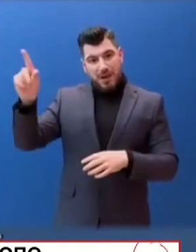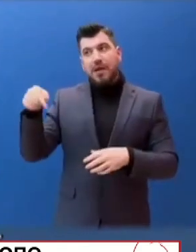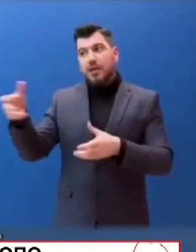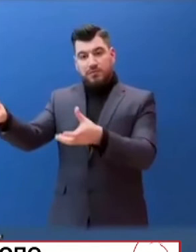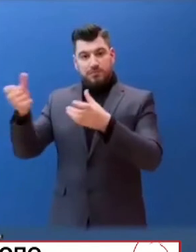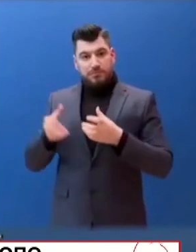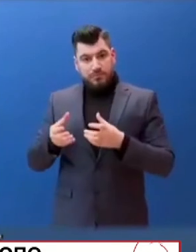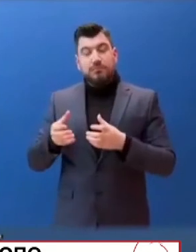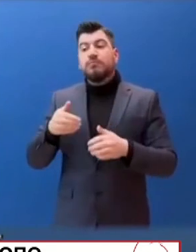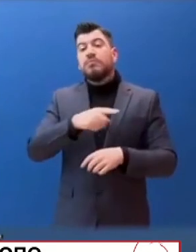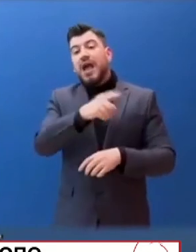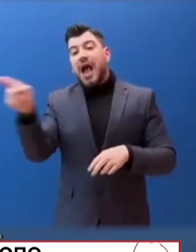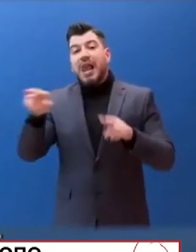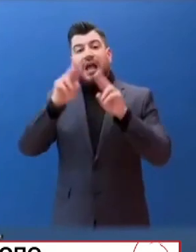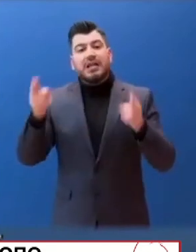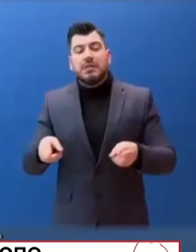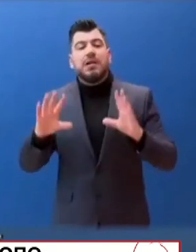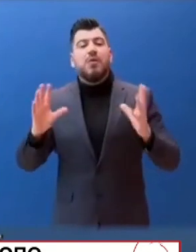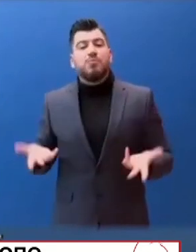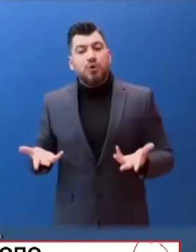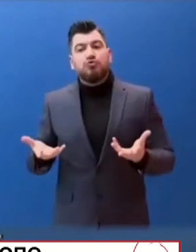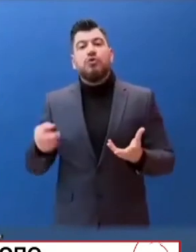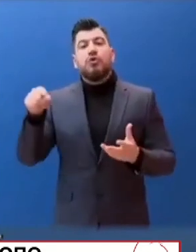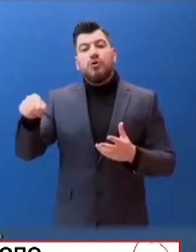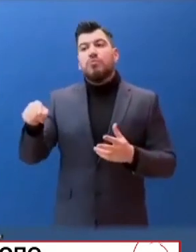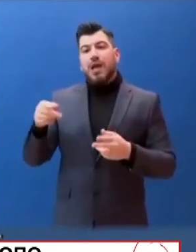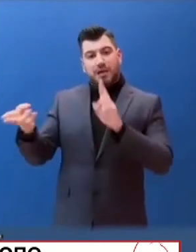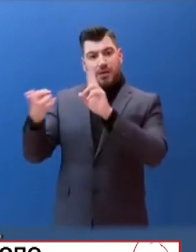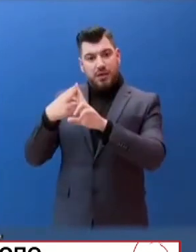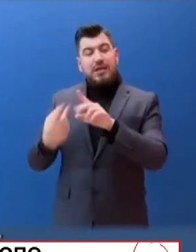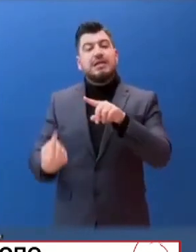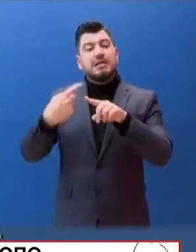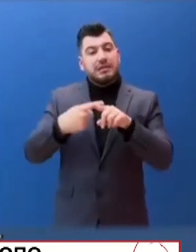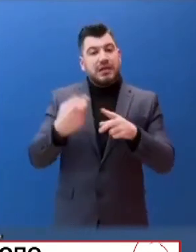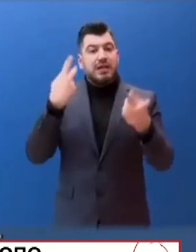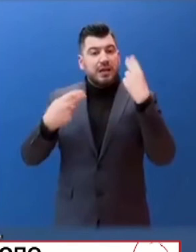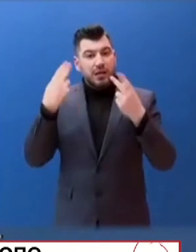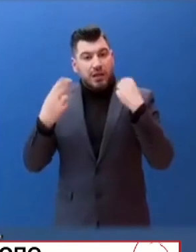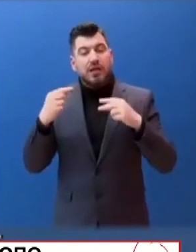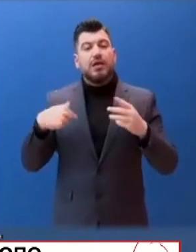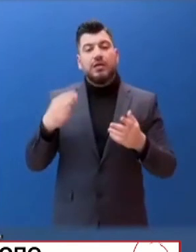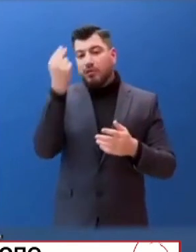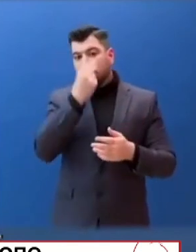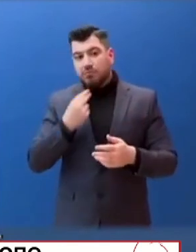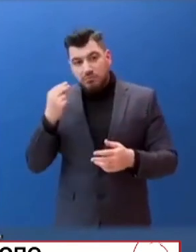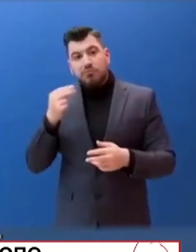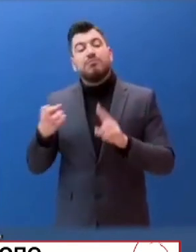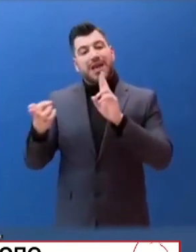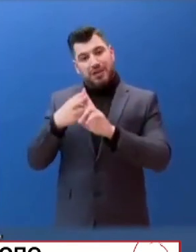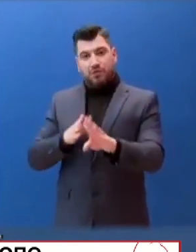των υπόλοιπων καταστημάτων με τη μέθοδο της παράδοσης εκτός, καθώς και των κομμωτηρίων και των καταστημάτων προσωπικής